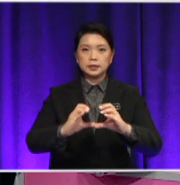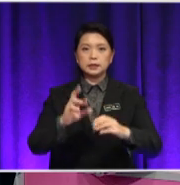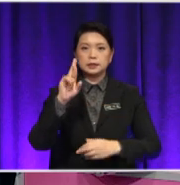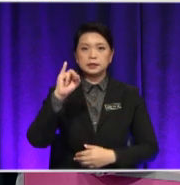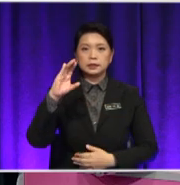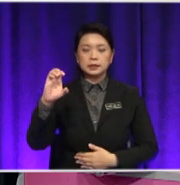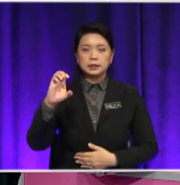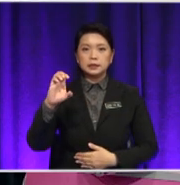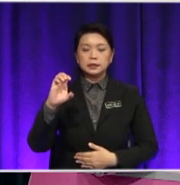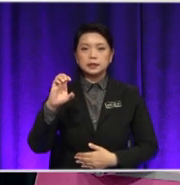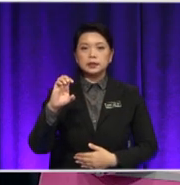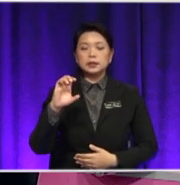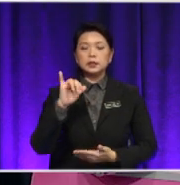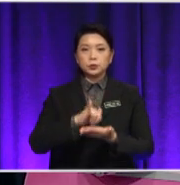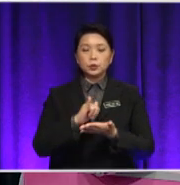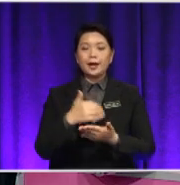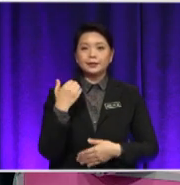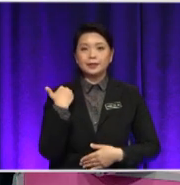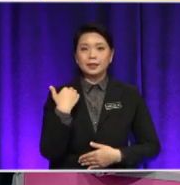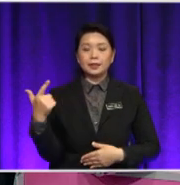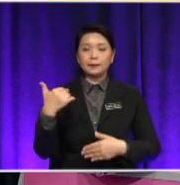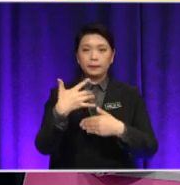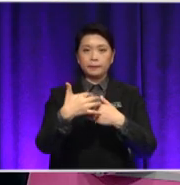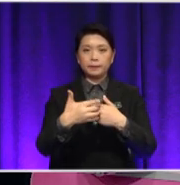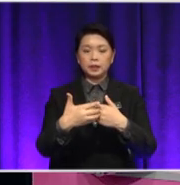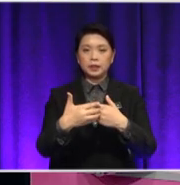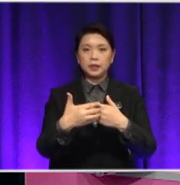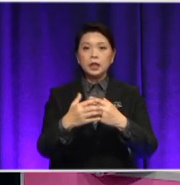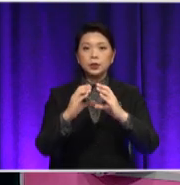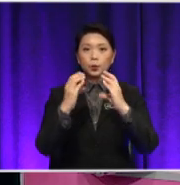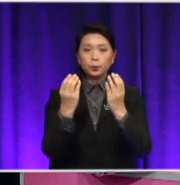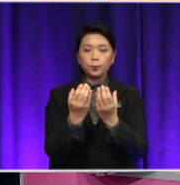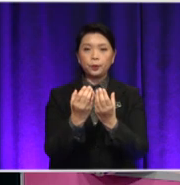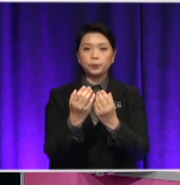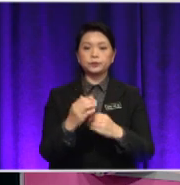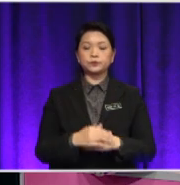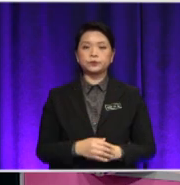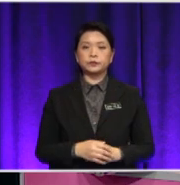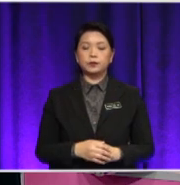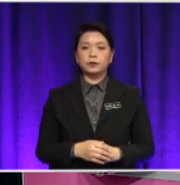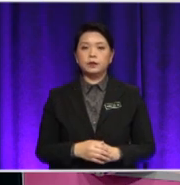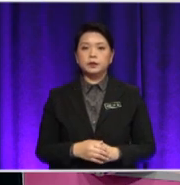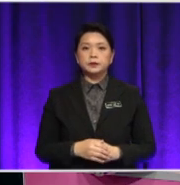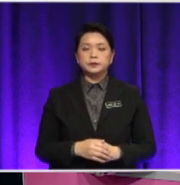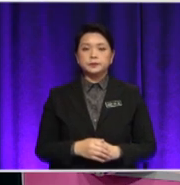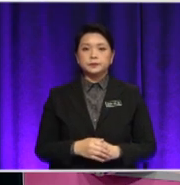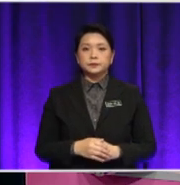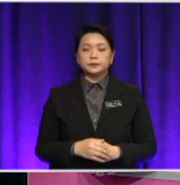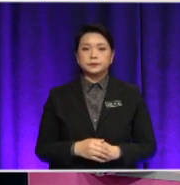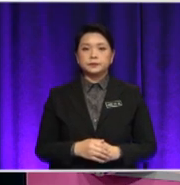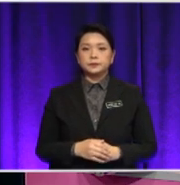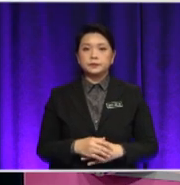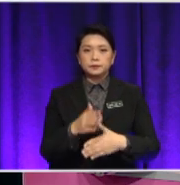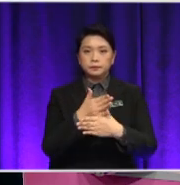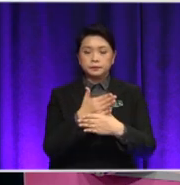dan hal ini akan mengurangkan aliran darah ke bahagian yang tercedera. Sebab tu tadi Cikgu Hakim kata, kalau bahagian yang cedera tu kita